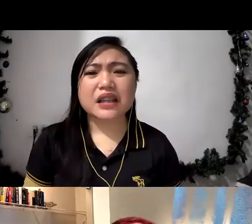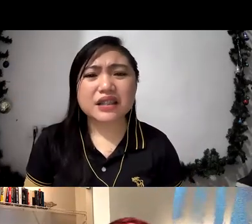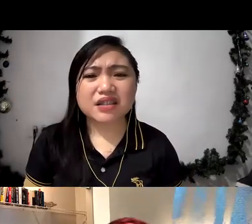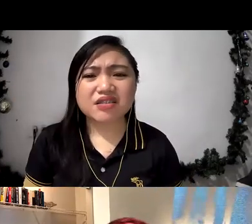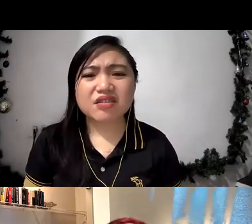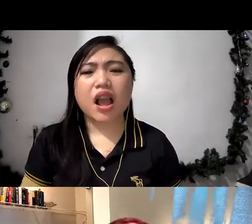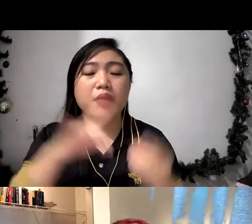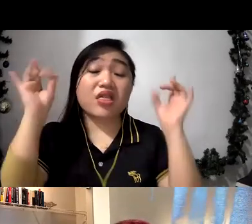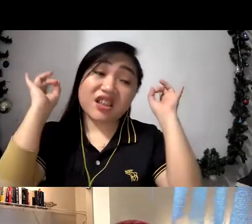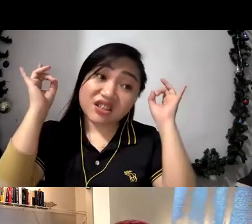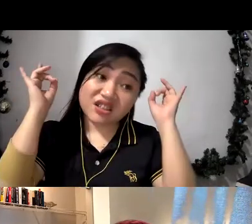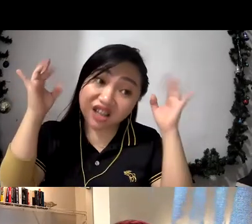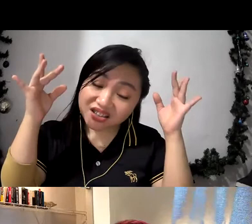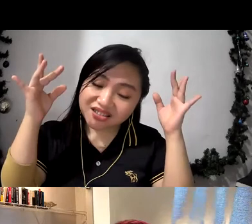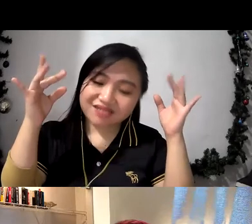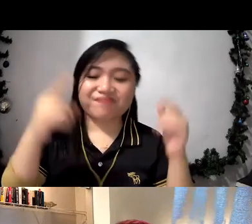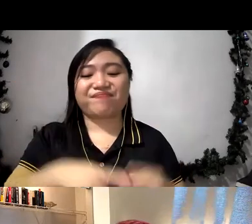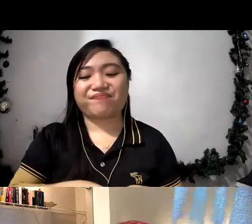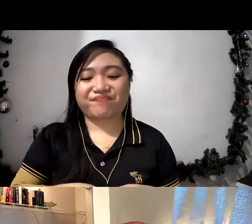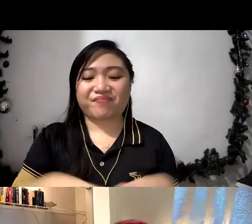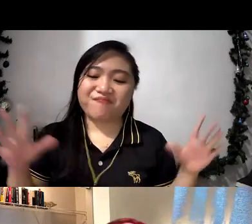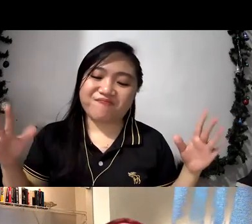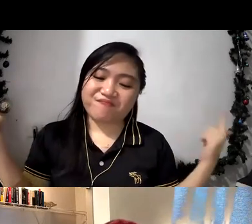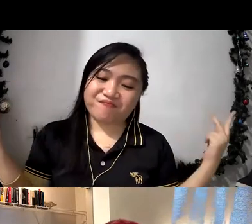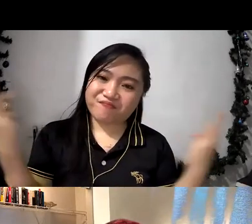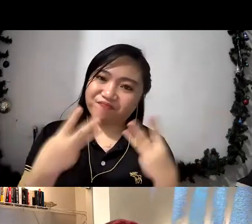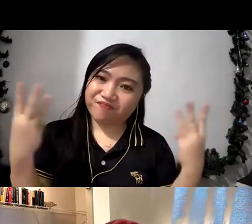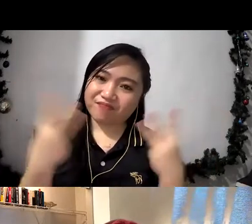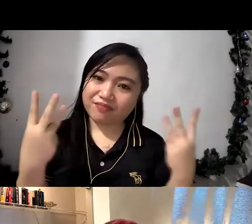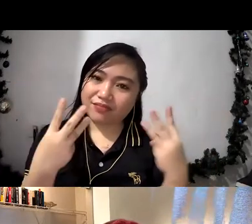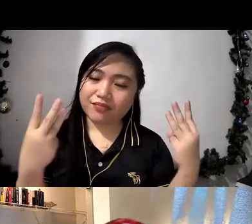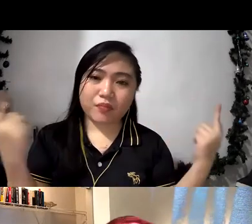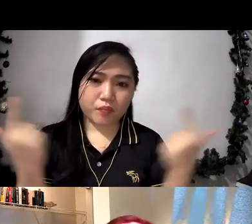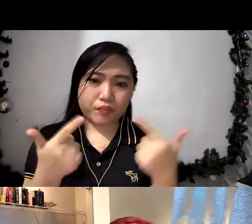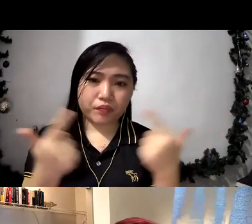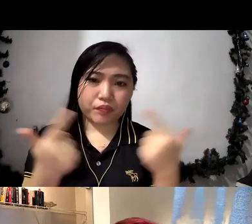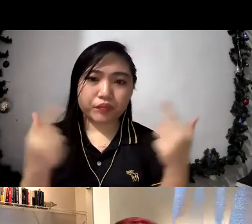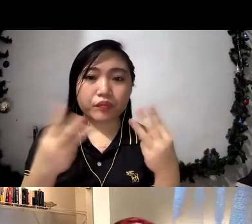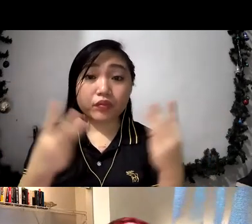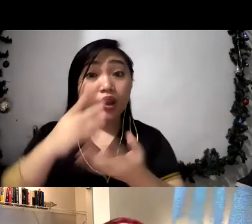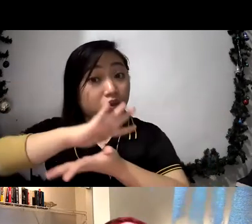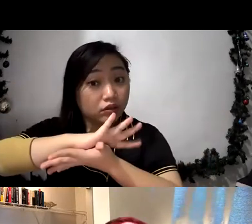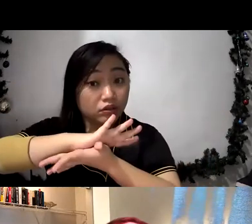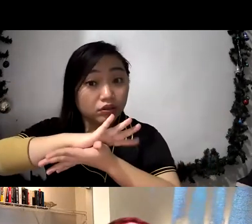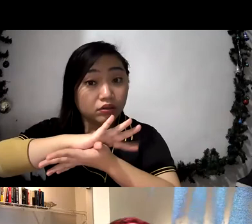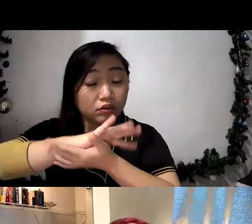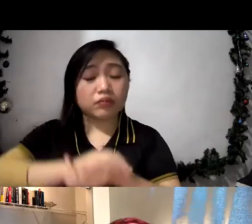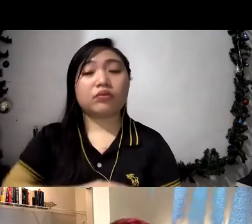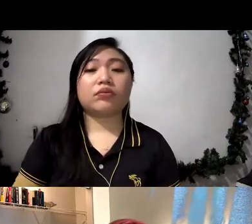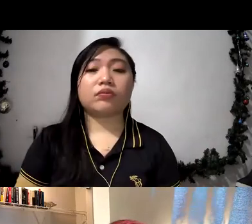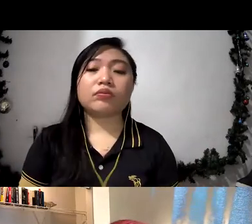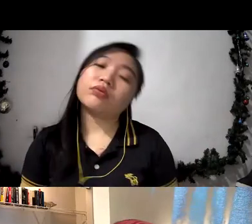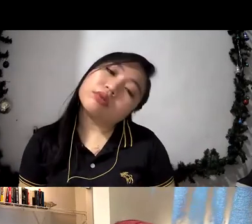disaster, conflict, yung mga gyera, no, and you know, COVID-19, example, no,